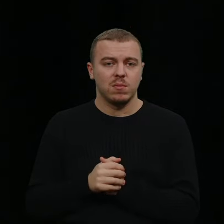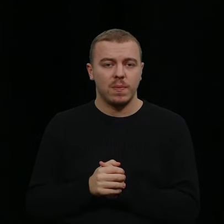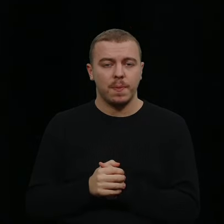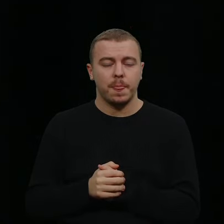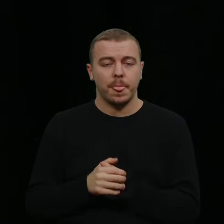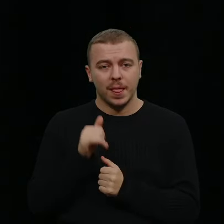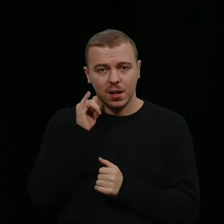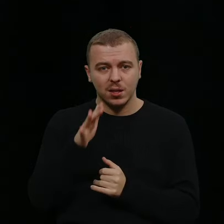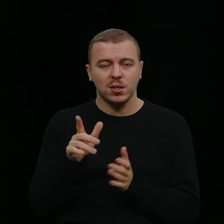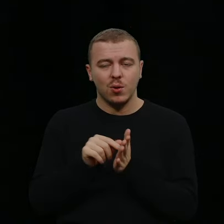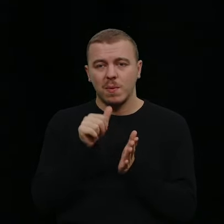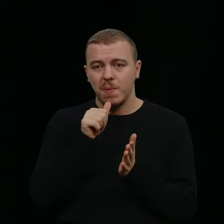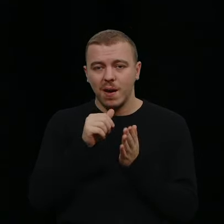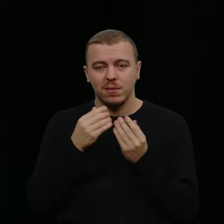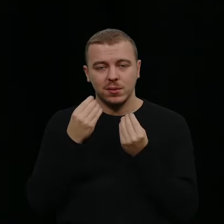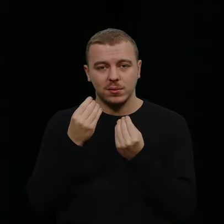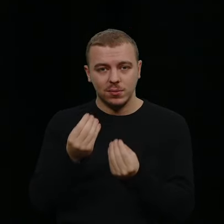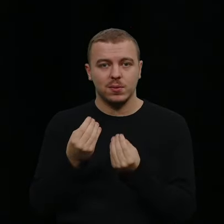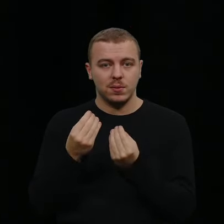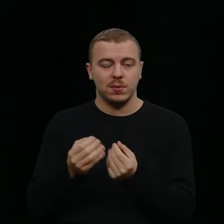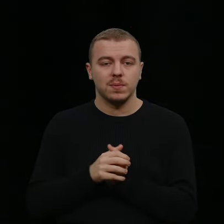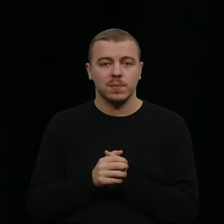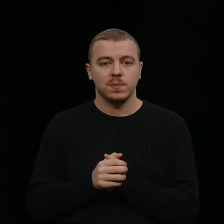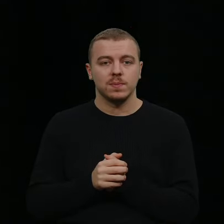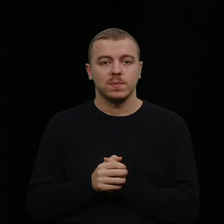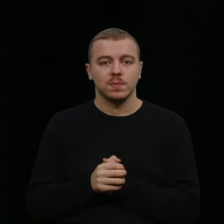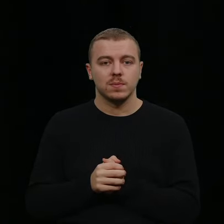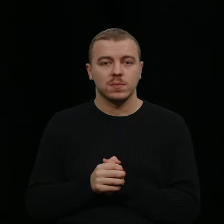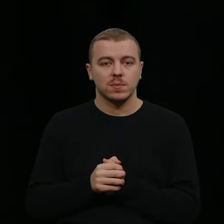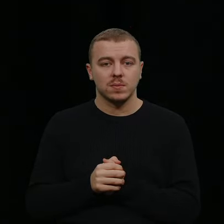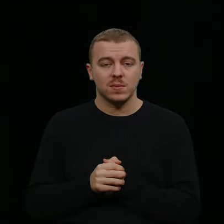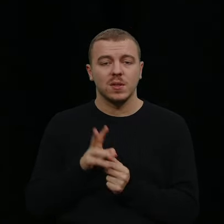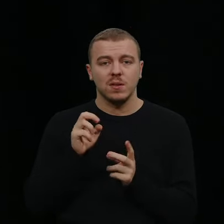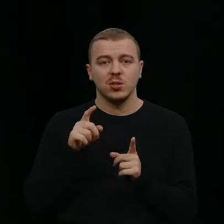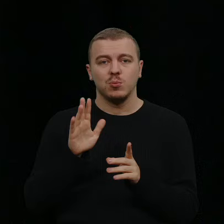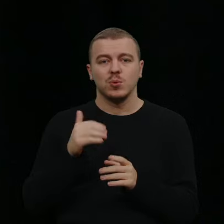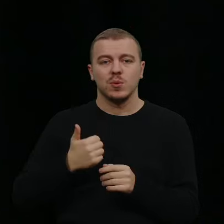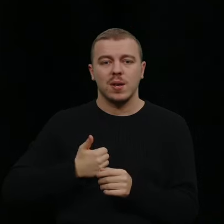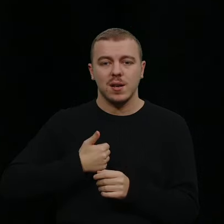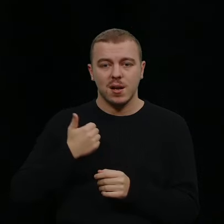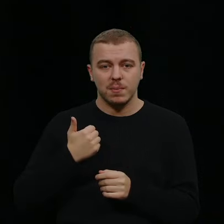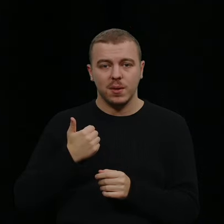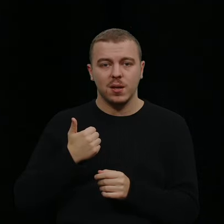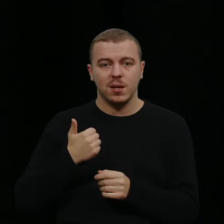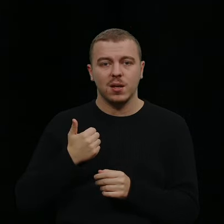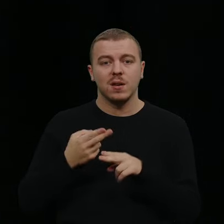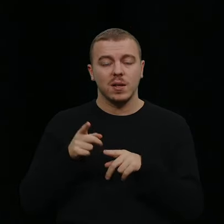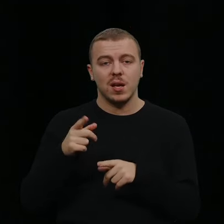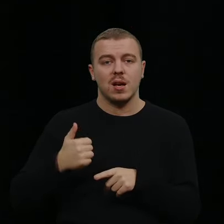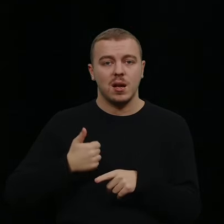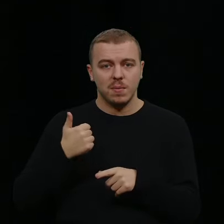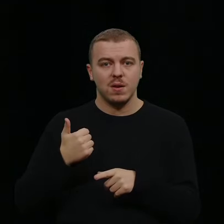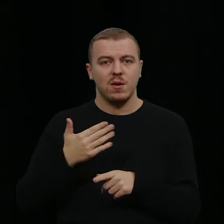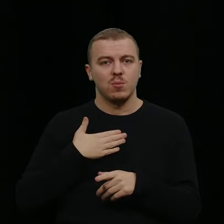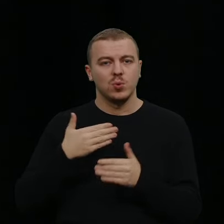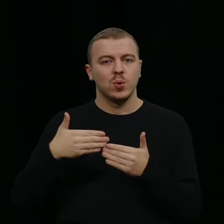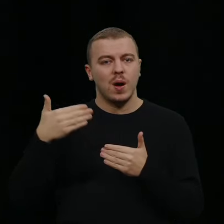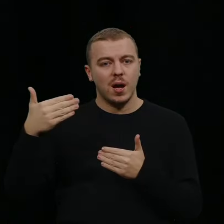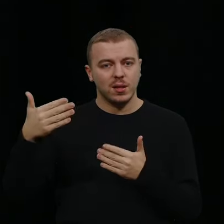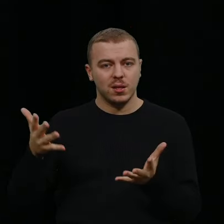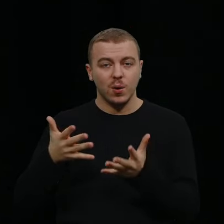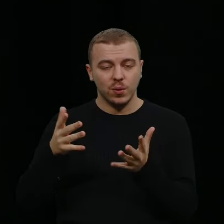nu, rodomi pavyzdžiai, kad tai yra garbė, tai kad tai yra garbė auginti mūsų ateitį, nes